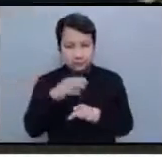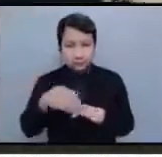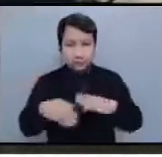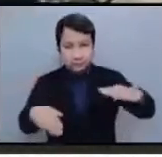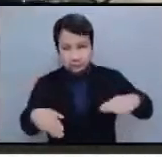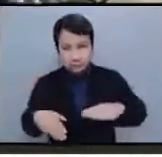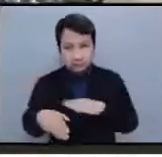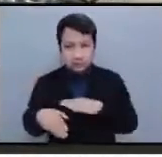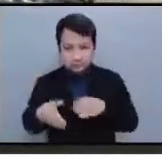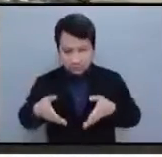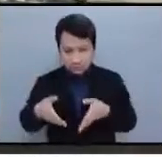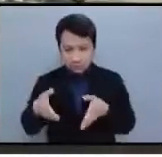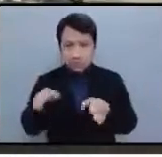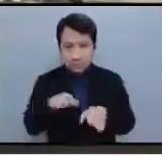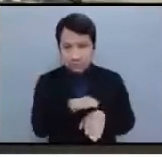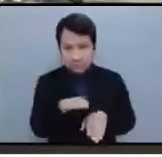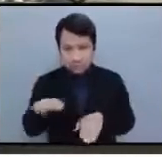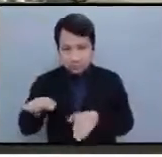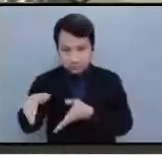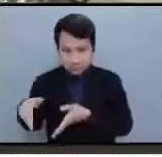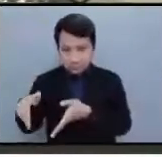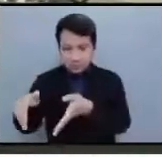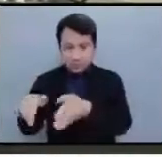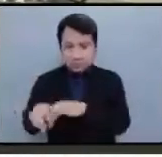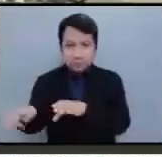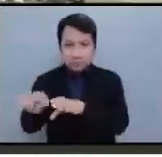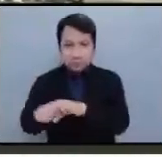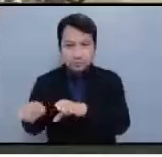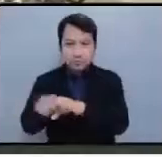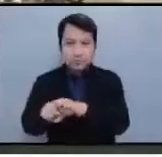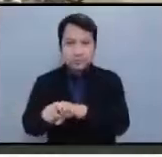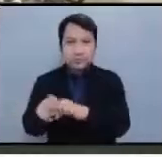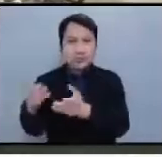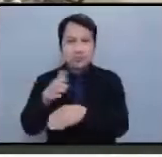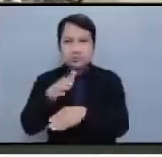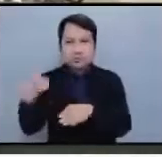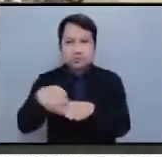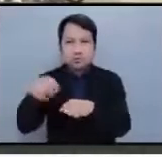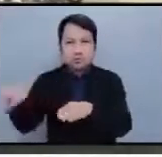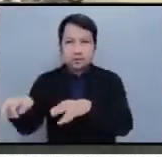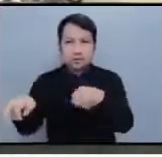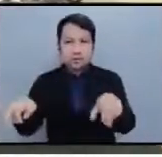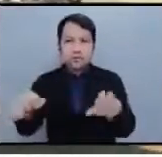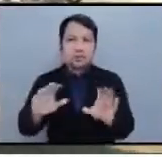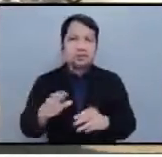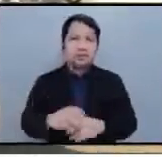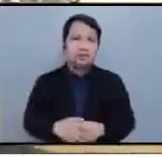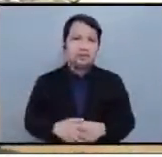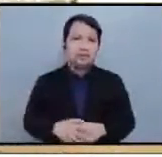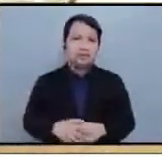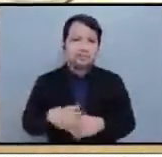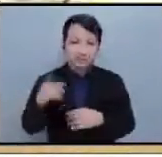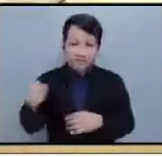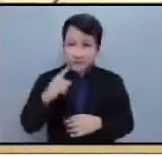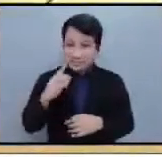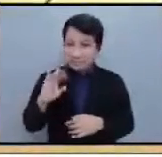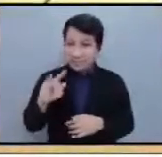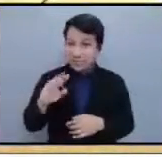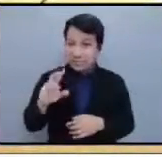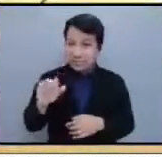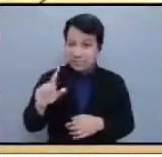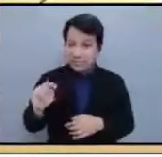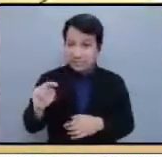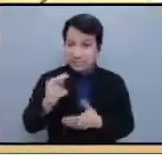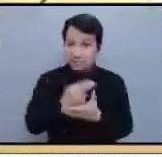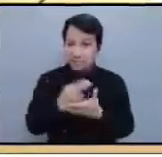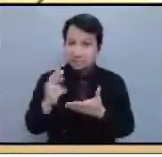po talaga, hindi nag-swerve bigla at kung saan saan nila magsasakay at magbababa ng mga pasahero. Pero banda dyan sa may batasan, sa Holy Spirit